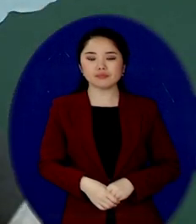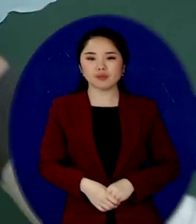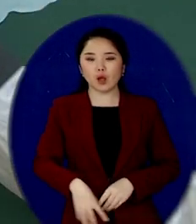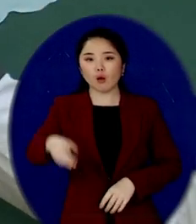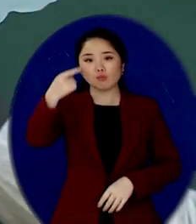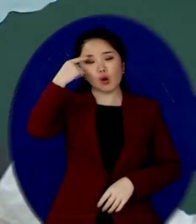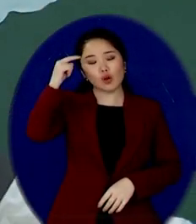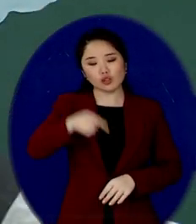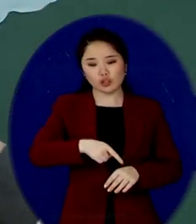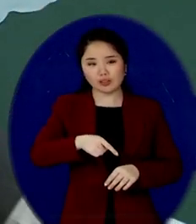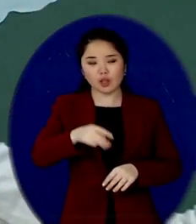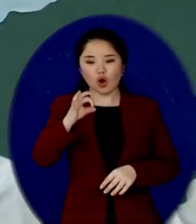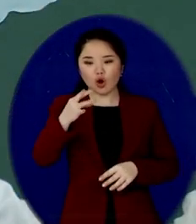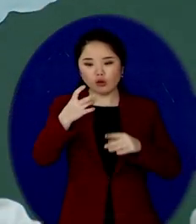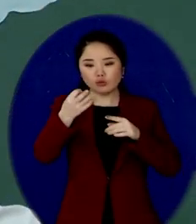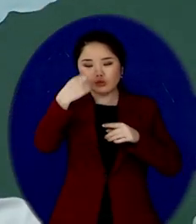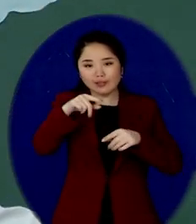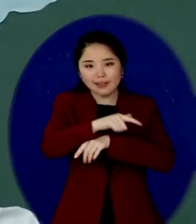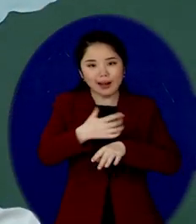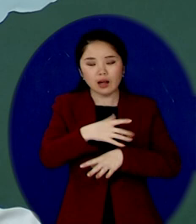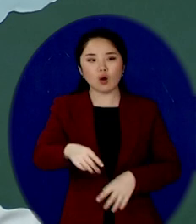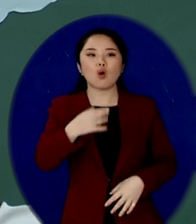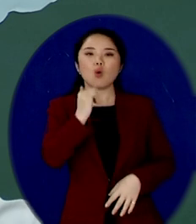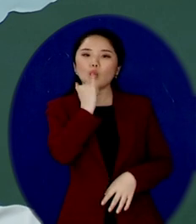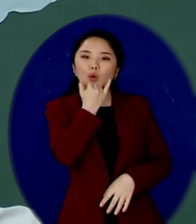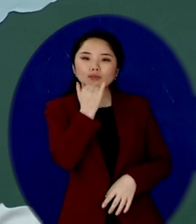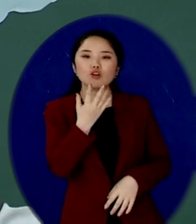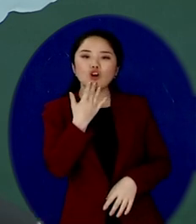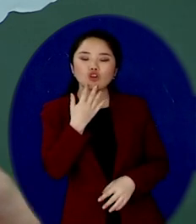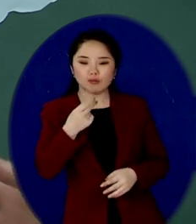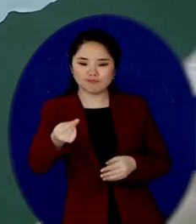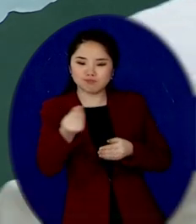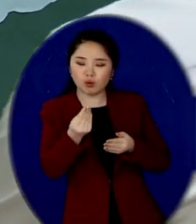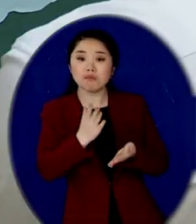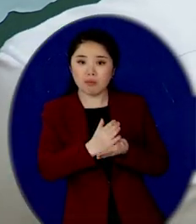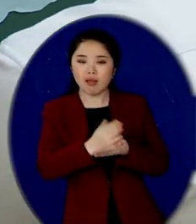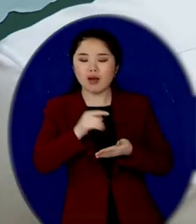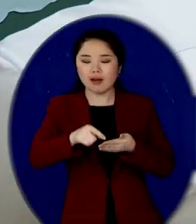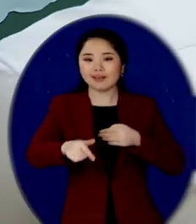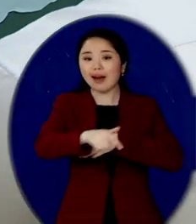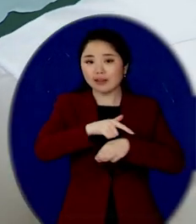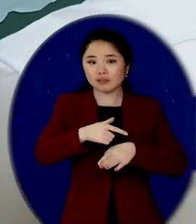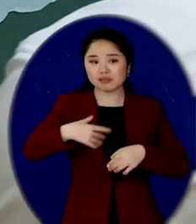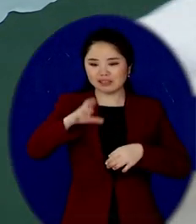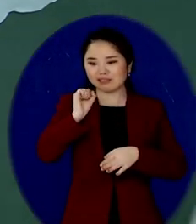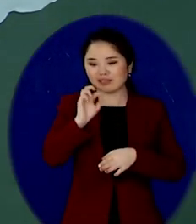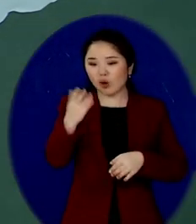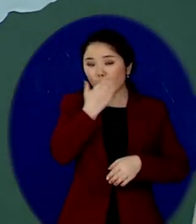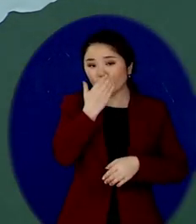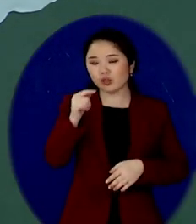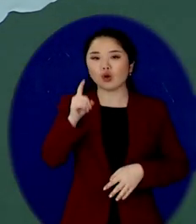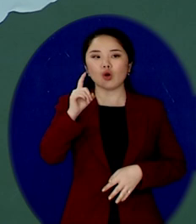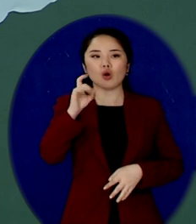Монгол орны өмнөд хэсэгт буюу Өмнө Говь аймгийг улбар шар өнгөөр тэмдэглэжээ. Өмнө Говь аймагт бидний сайн мэдээллийг